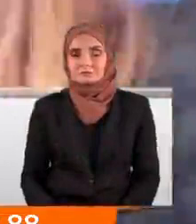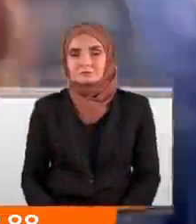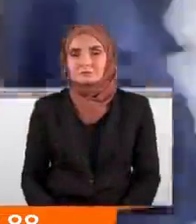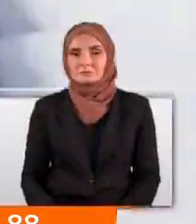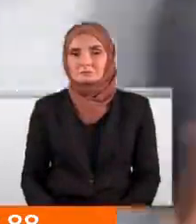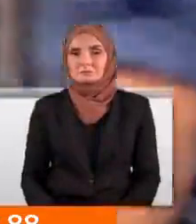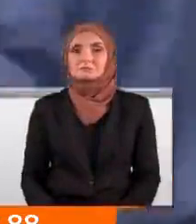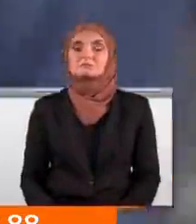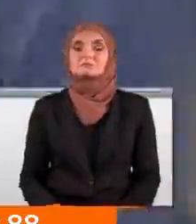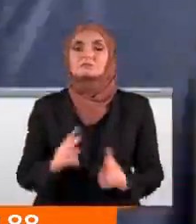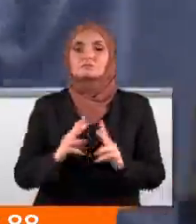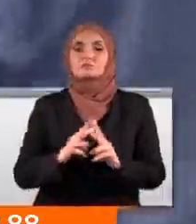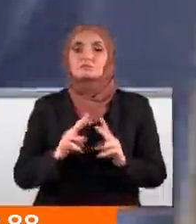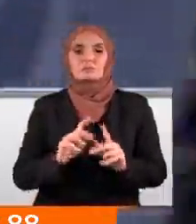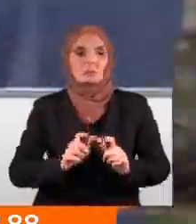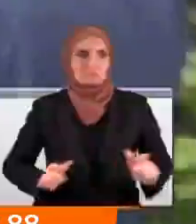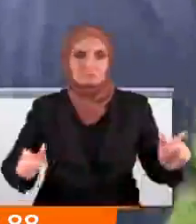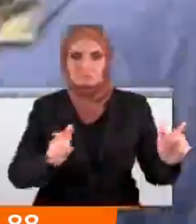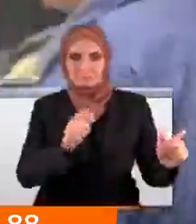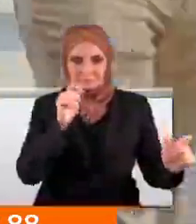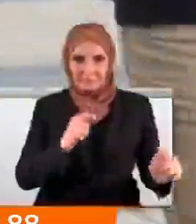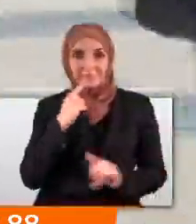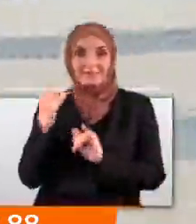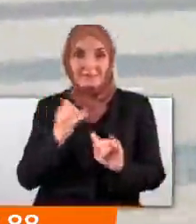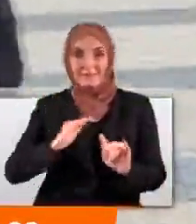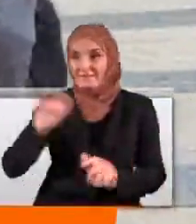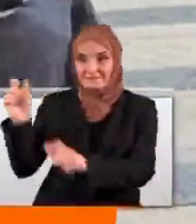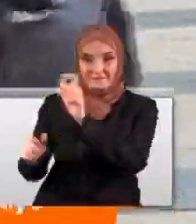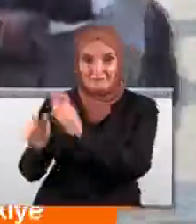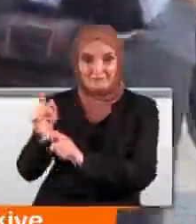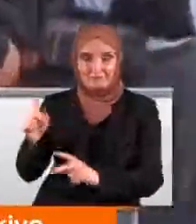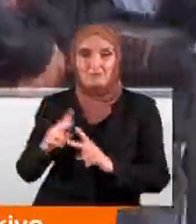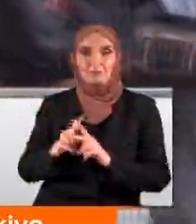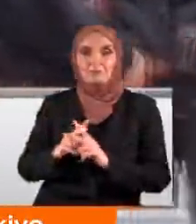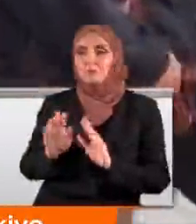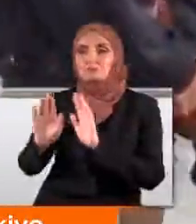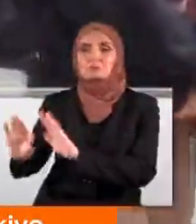Güvenlik çemberindeki polisler yine tepki gösterenleri hedef aldı.